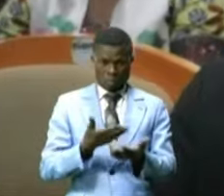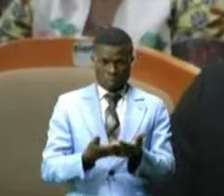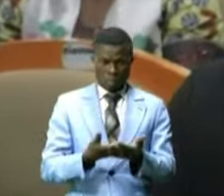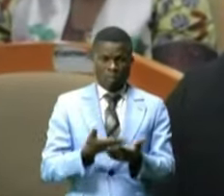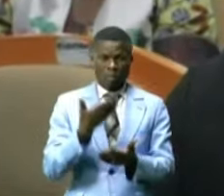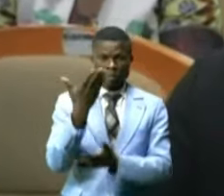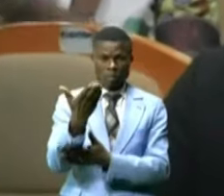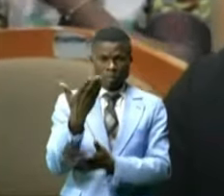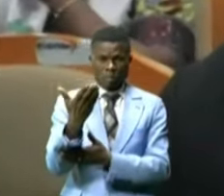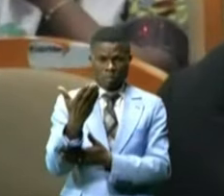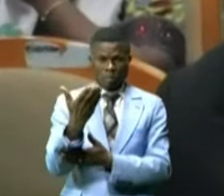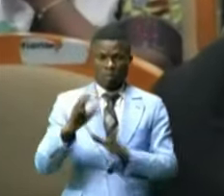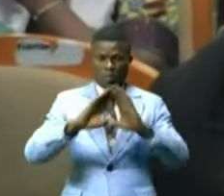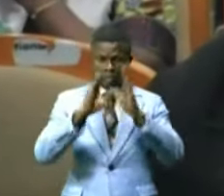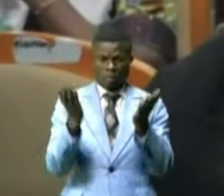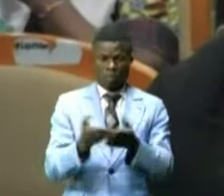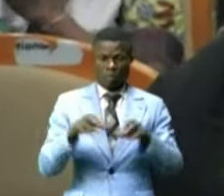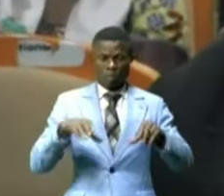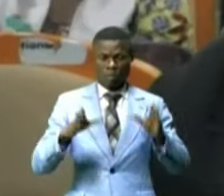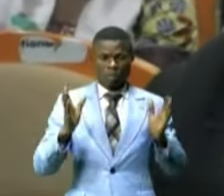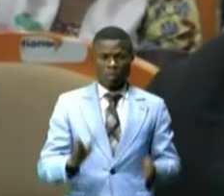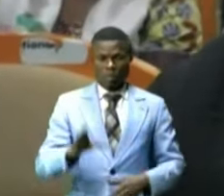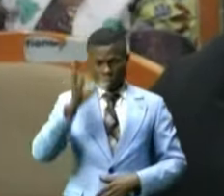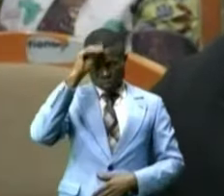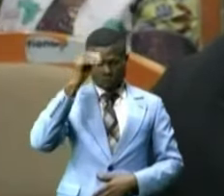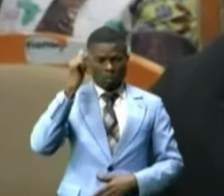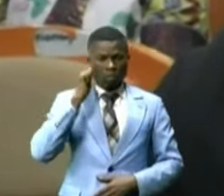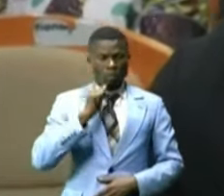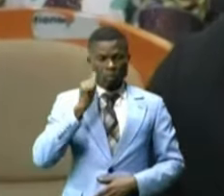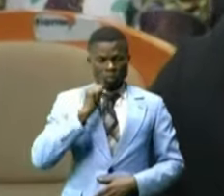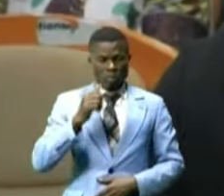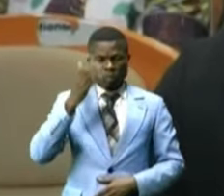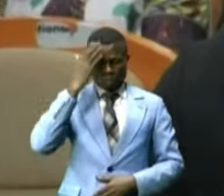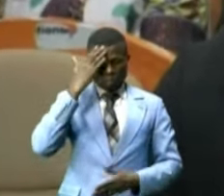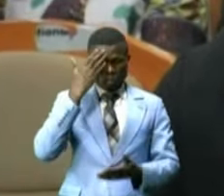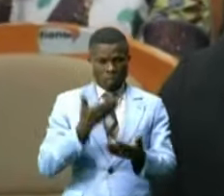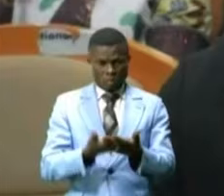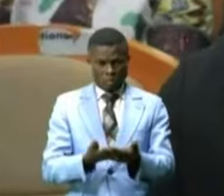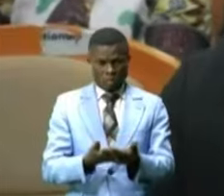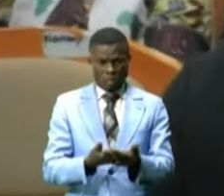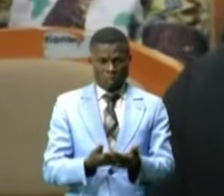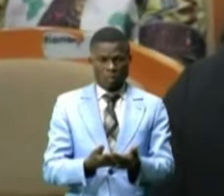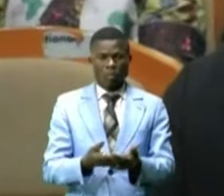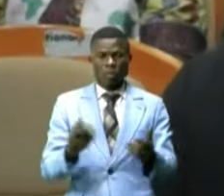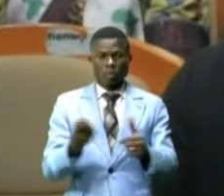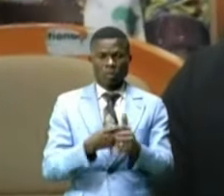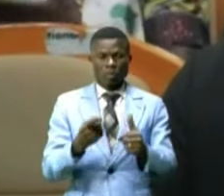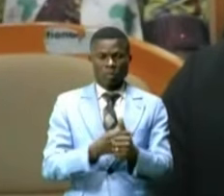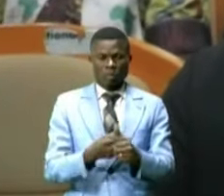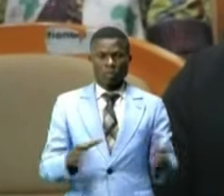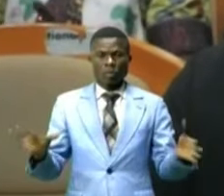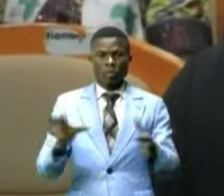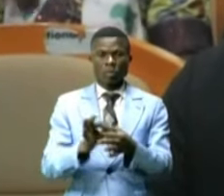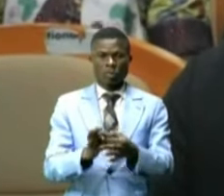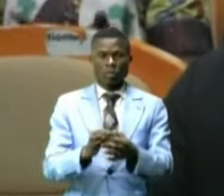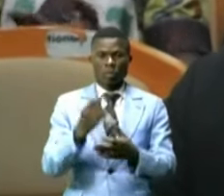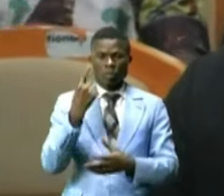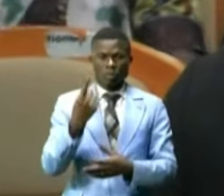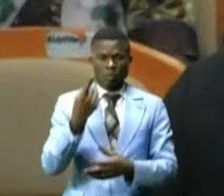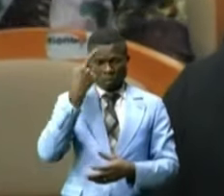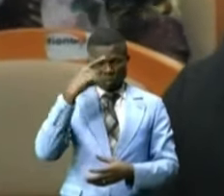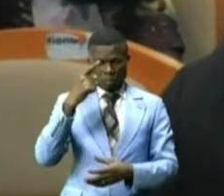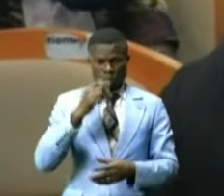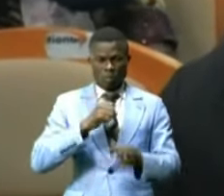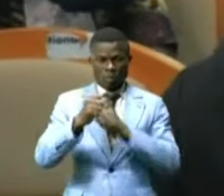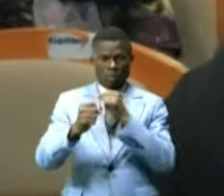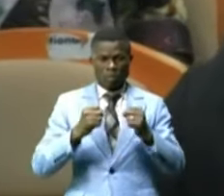appel à tous les Congolais d'être conscients. Il faudrait que nous soyons tous en mesure de nous